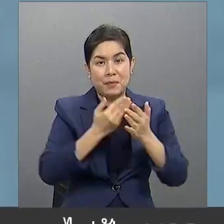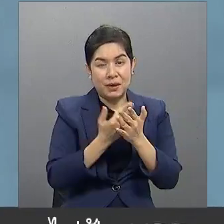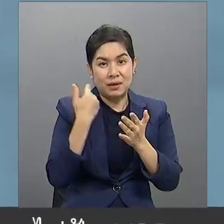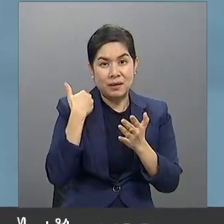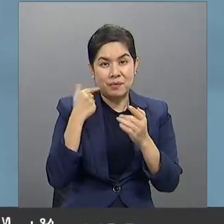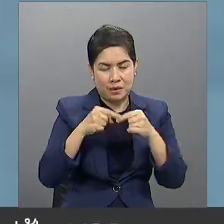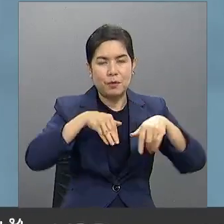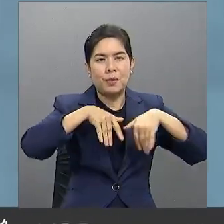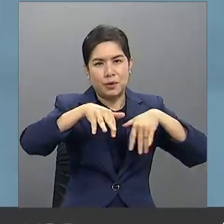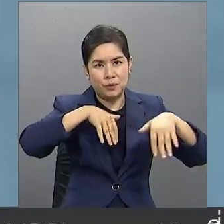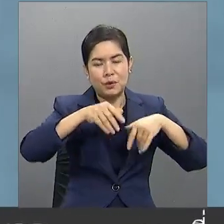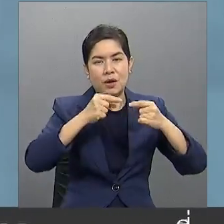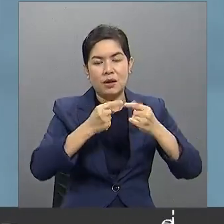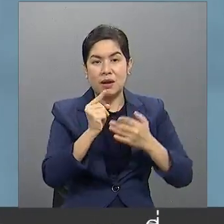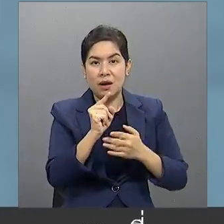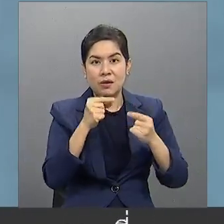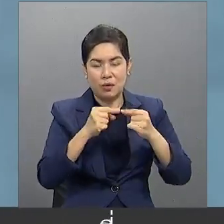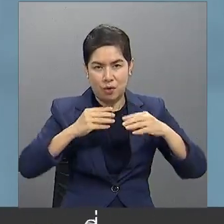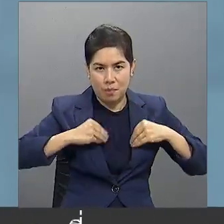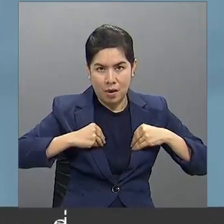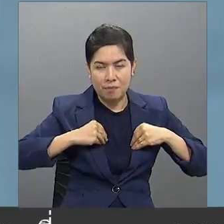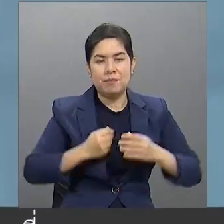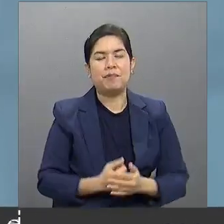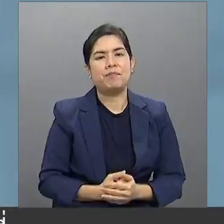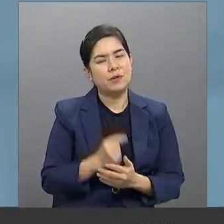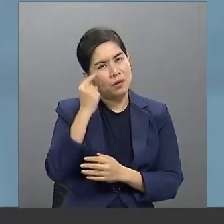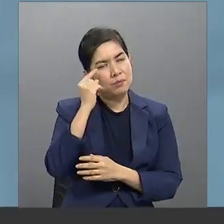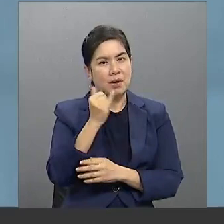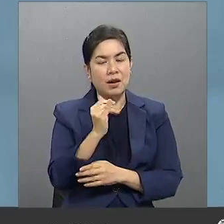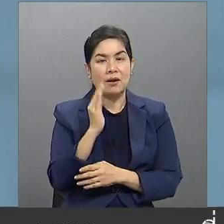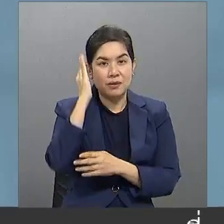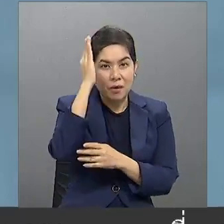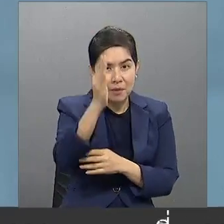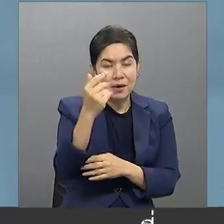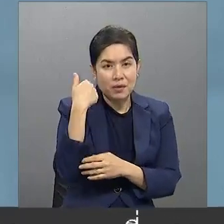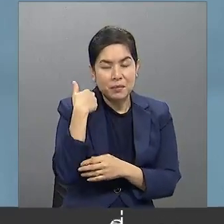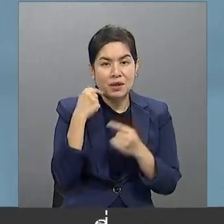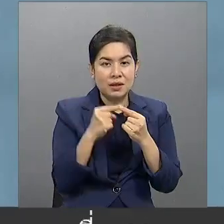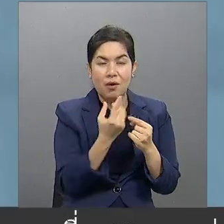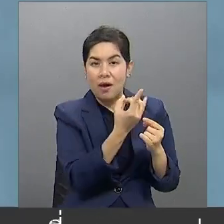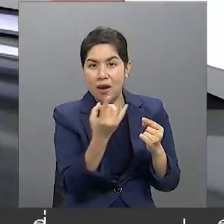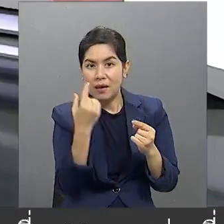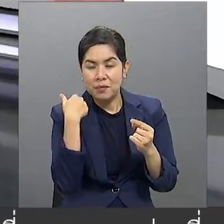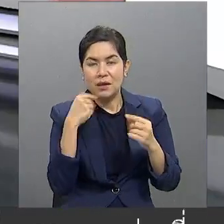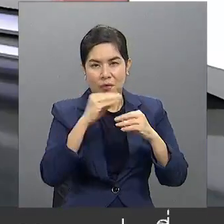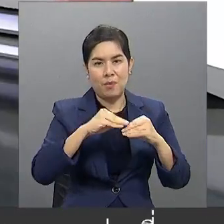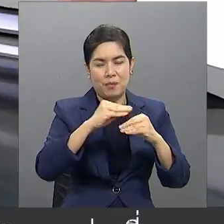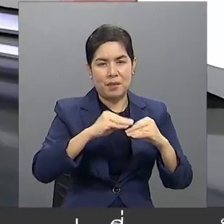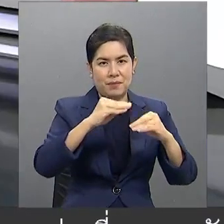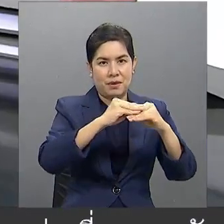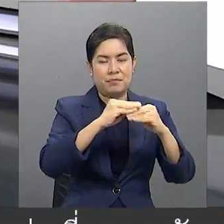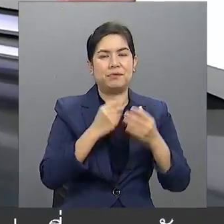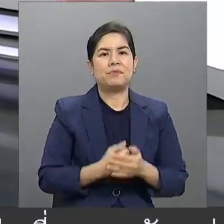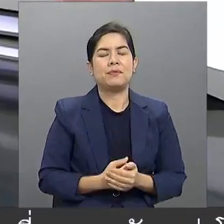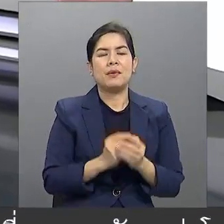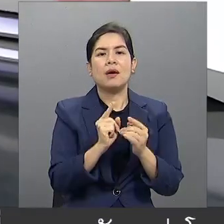นะคะการออกบอลคู่เศรษฐกิจครั้งนี้ครั้งหน้าก็น่าจะมีโอกาสแล้วก็อาจจะมีผลิตภัณฑ์อื่นๆที่มาฮะโอเคชั่นนี้อีกก็ได้ค่ะการที่ประชาชน